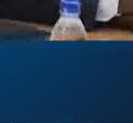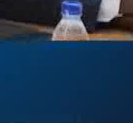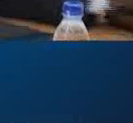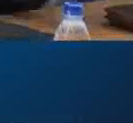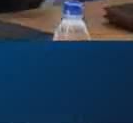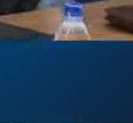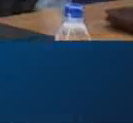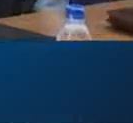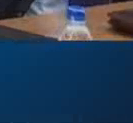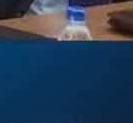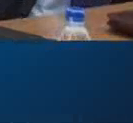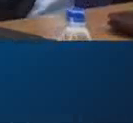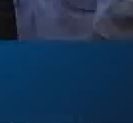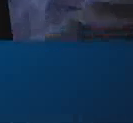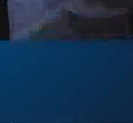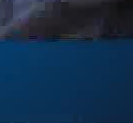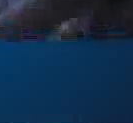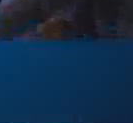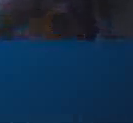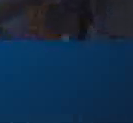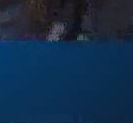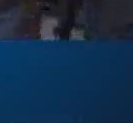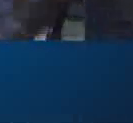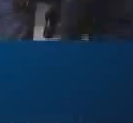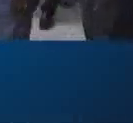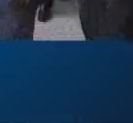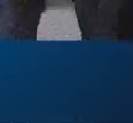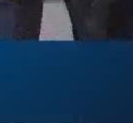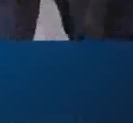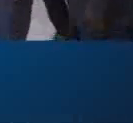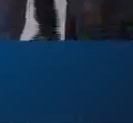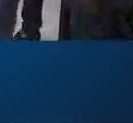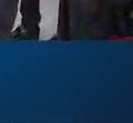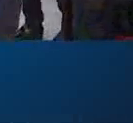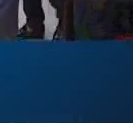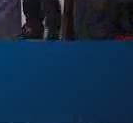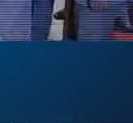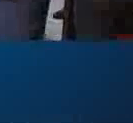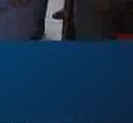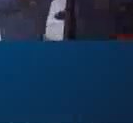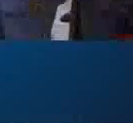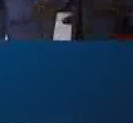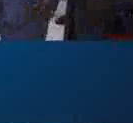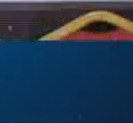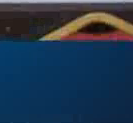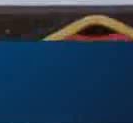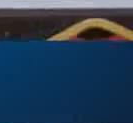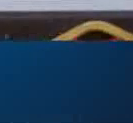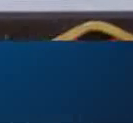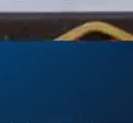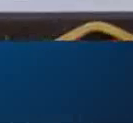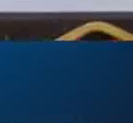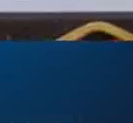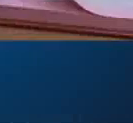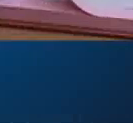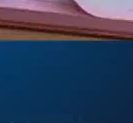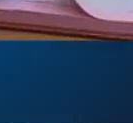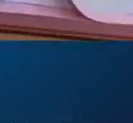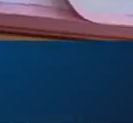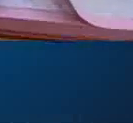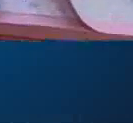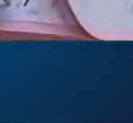étages. Le célèbre footballeur ivoirien Didier Drogba s'est offert hier lundi 5% des parts de marché de la société